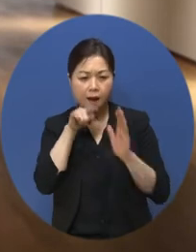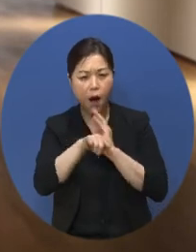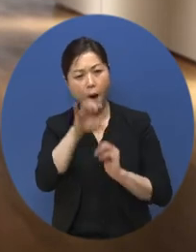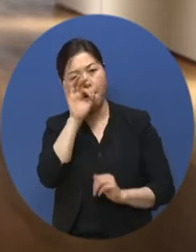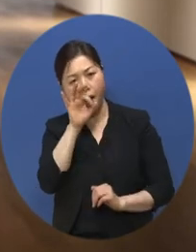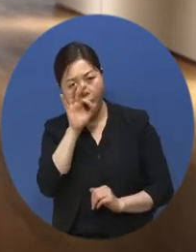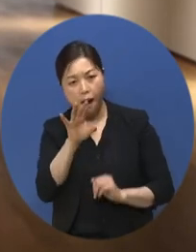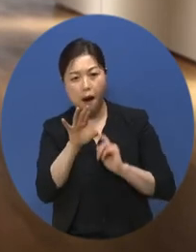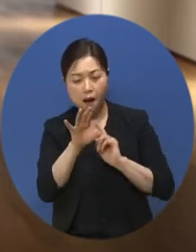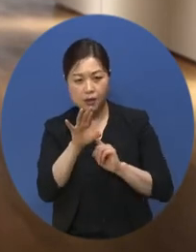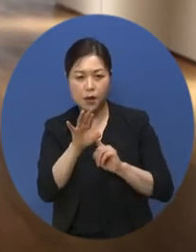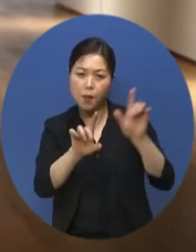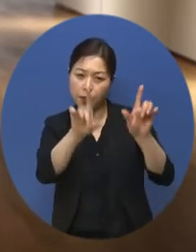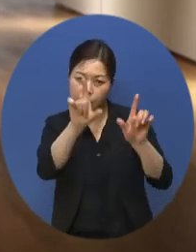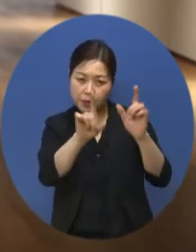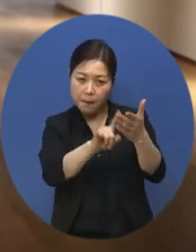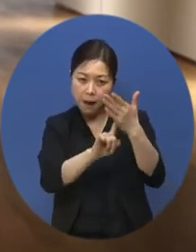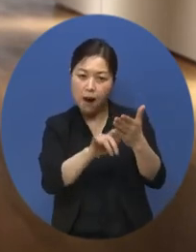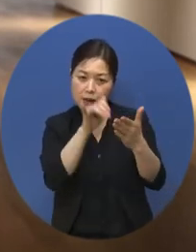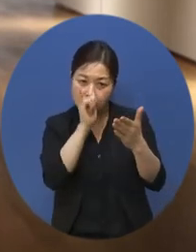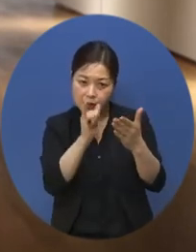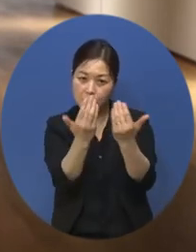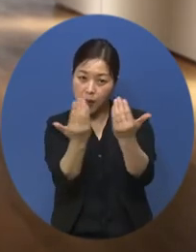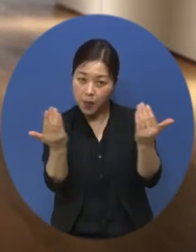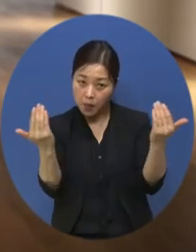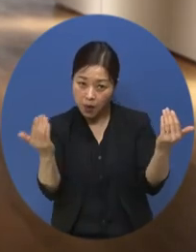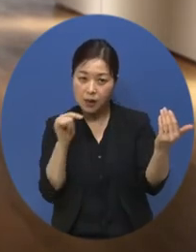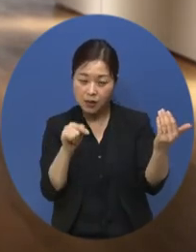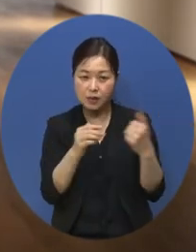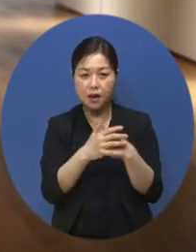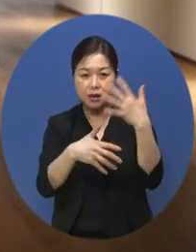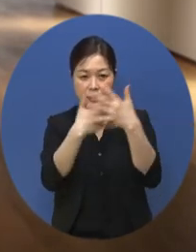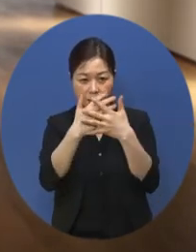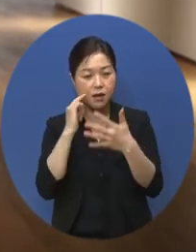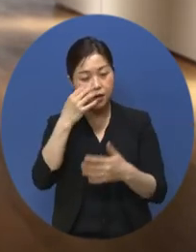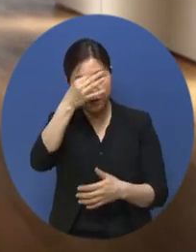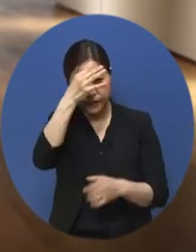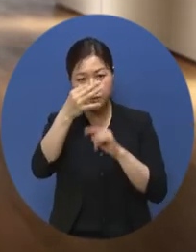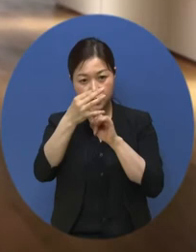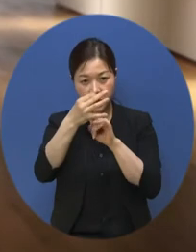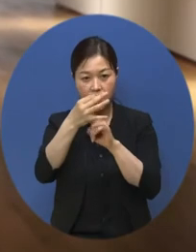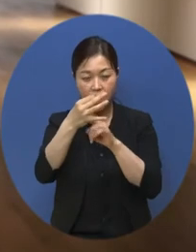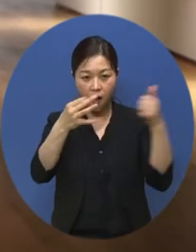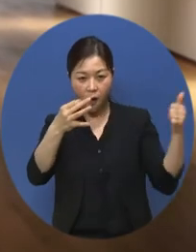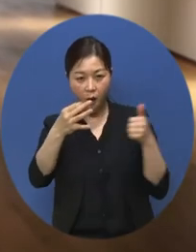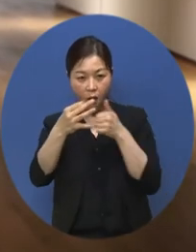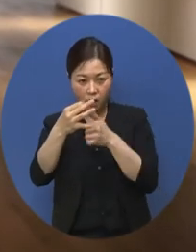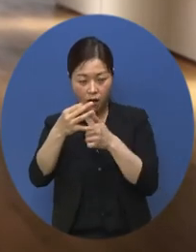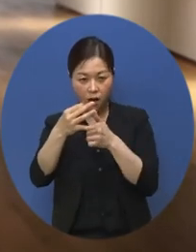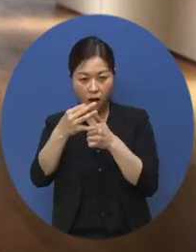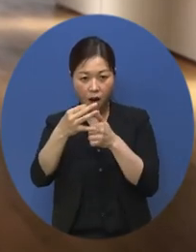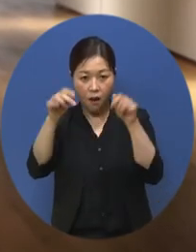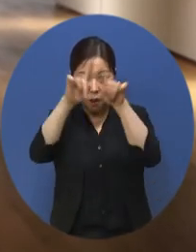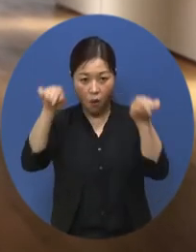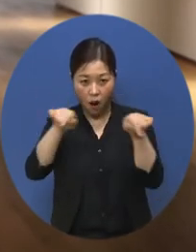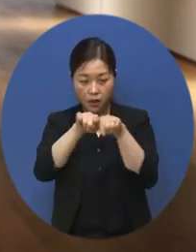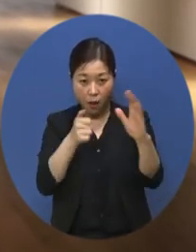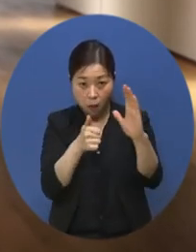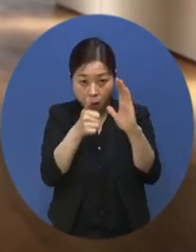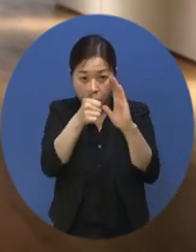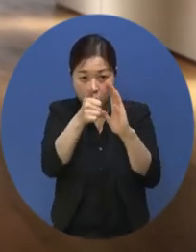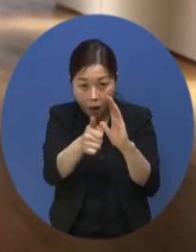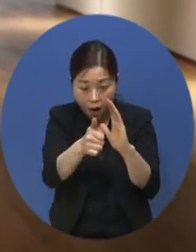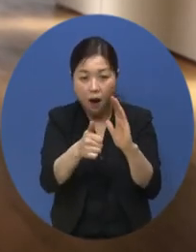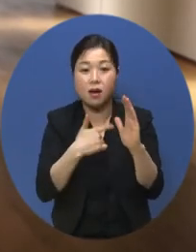없는 풍경을 담아 는 이색 작품들은 미디어 아트가 관객을 공간 속으로 빠져들게 해 특별한 경험을